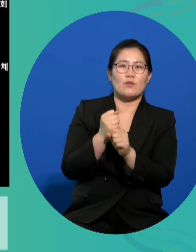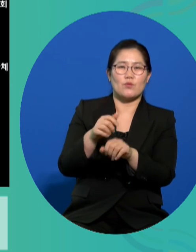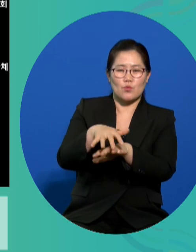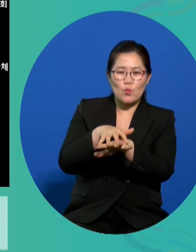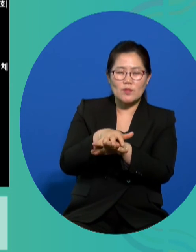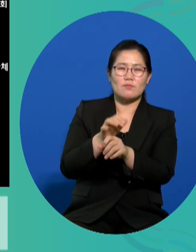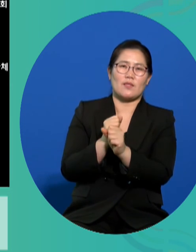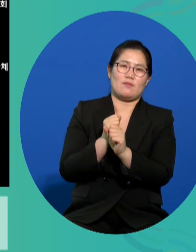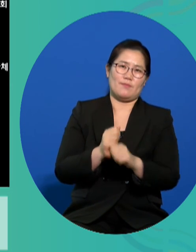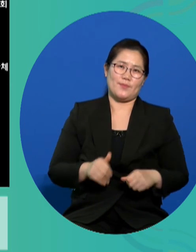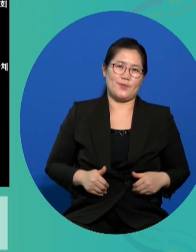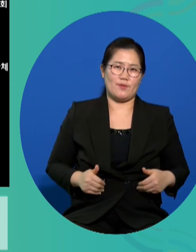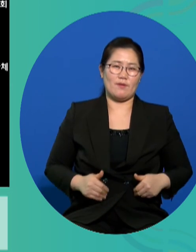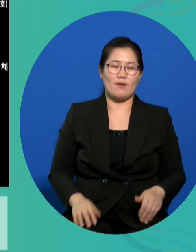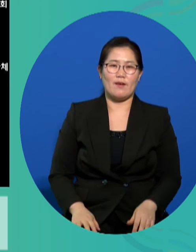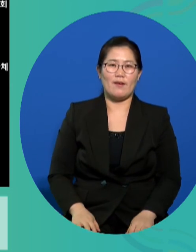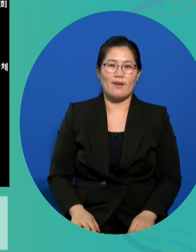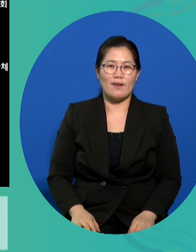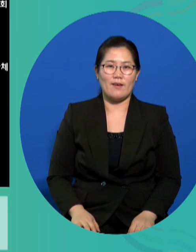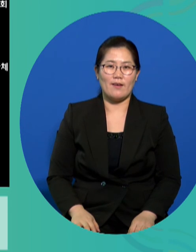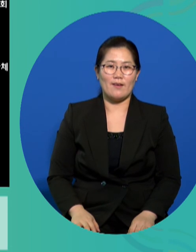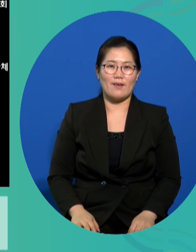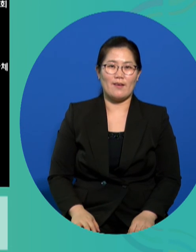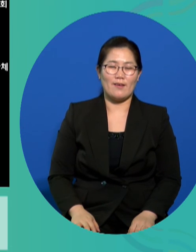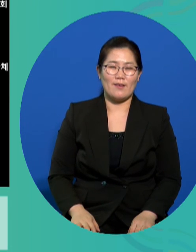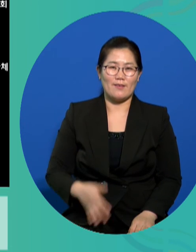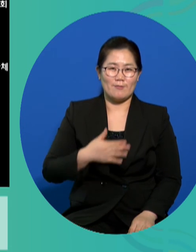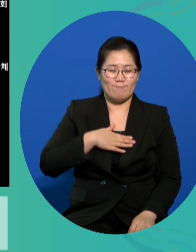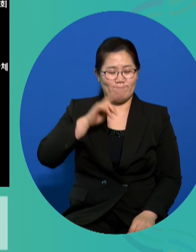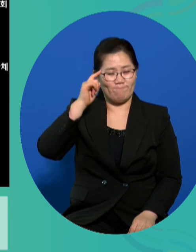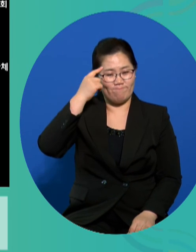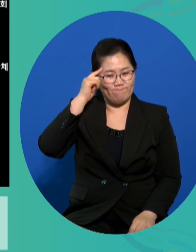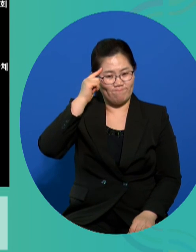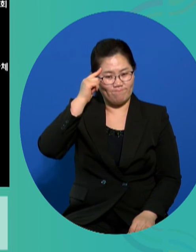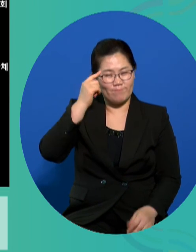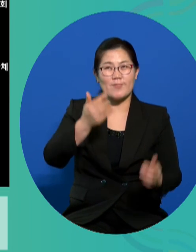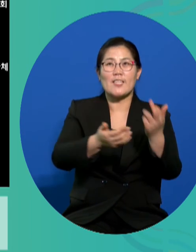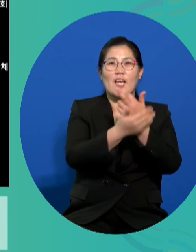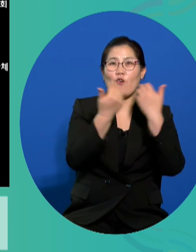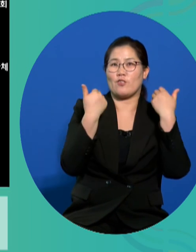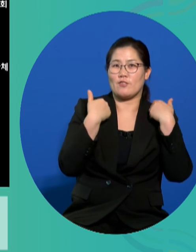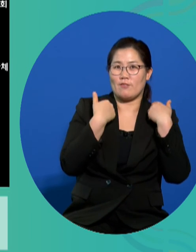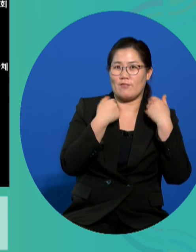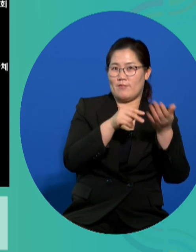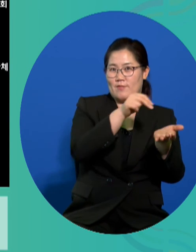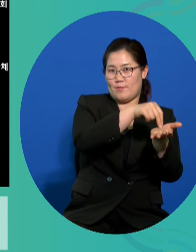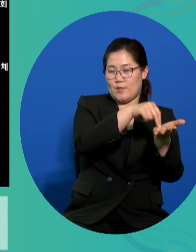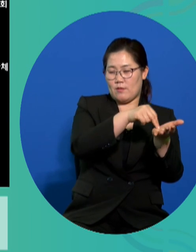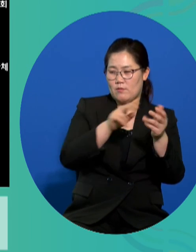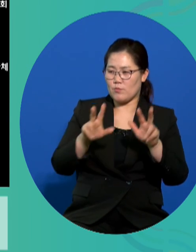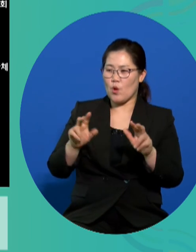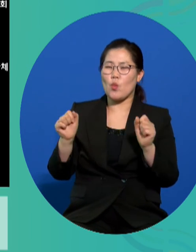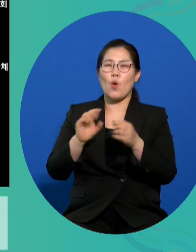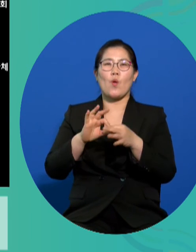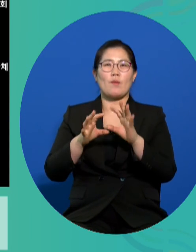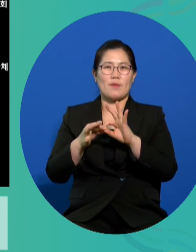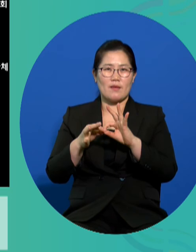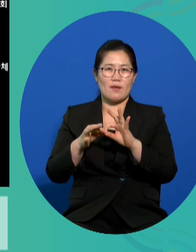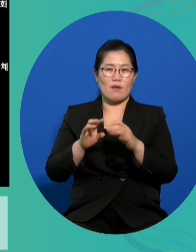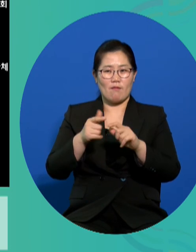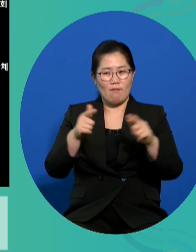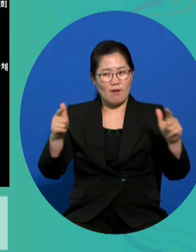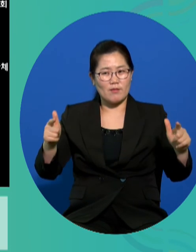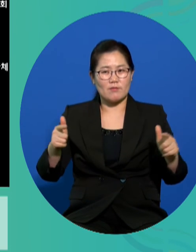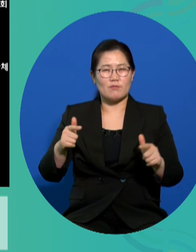필요성도 있고요. 솔직히 저는 뭐 강원도에서 이런 유산의 핵심 동계올림픽이기 때문에 이런 유산 관련된